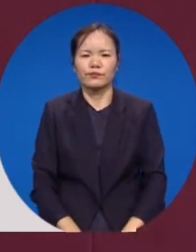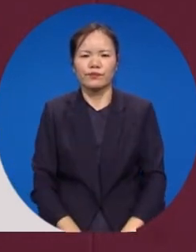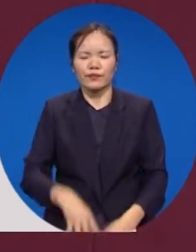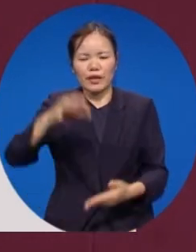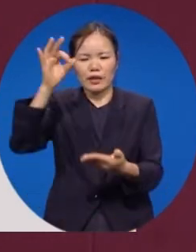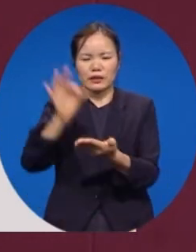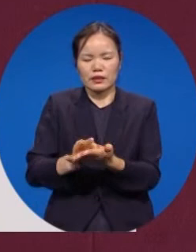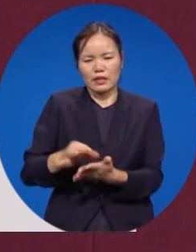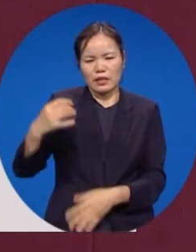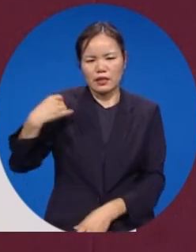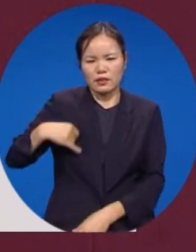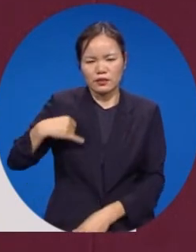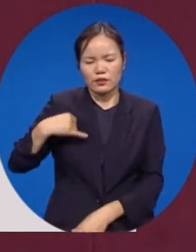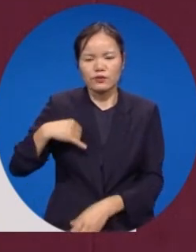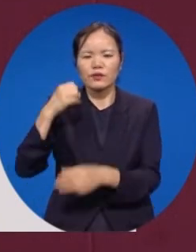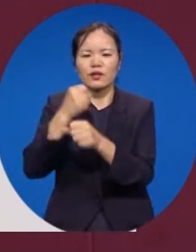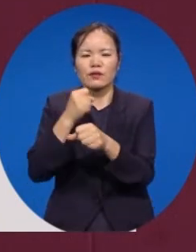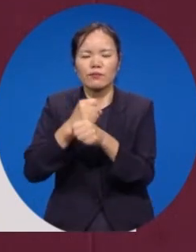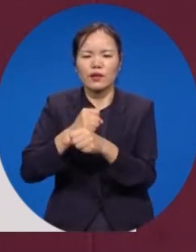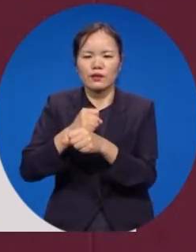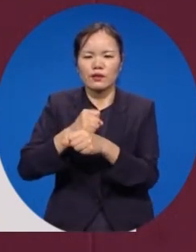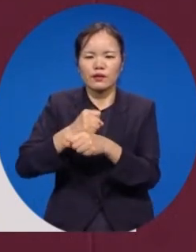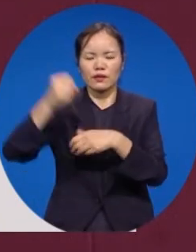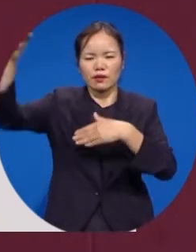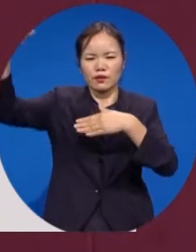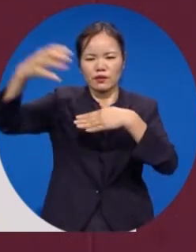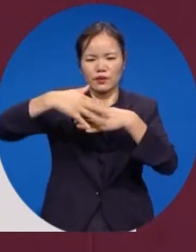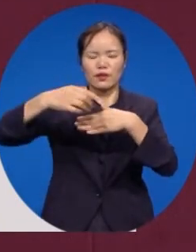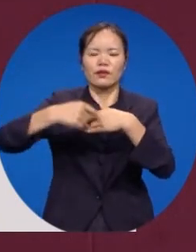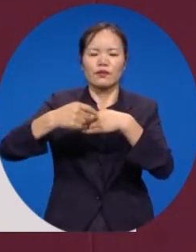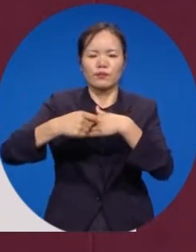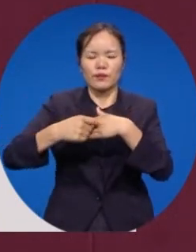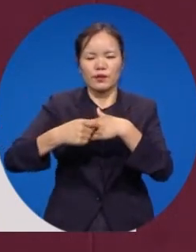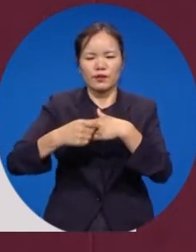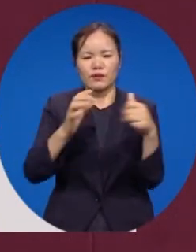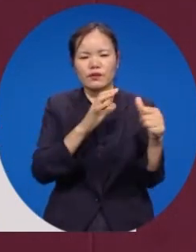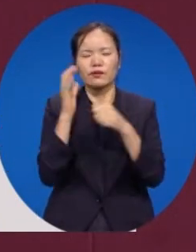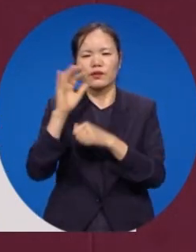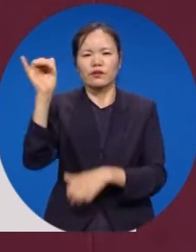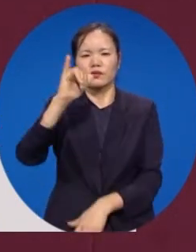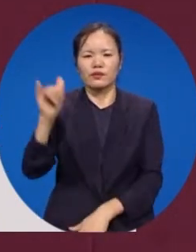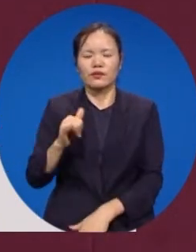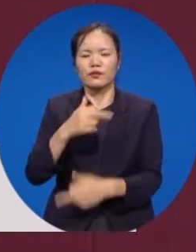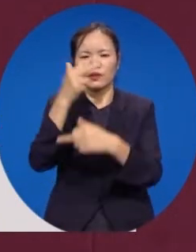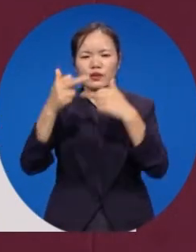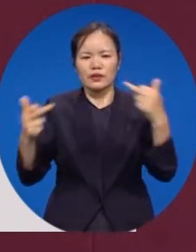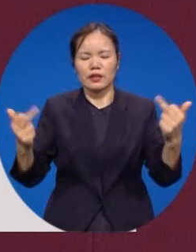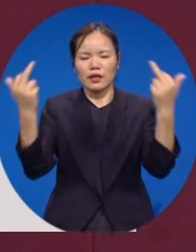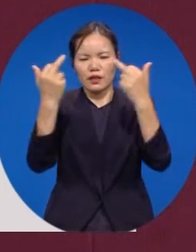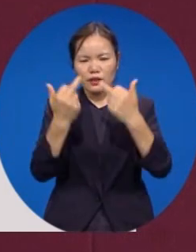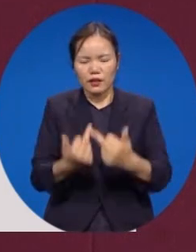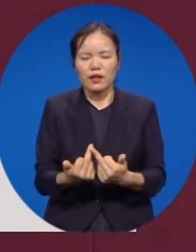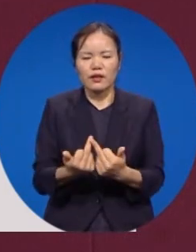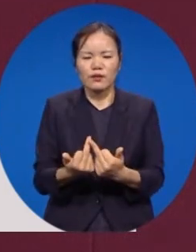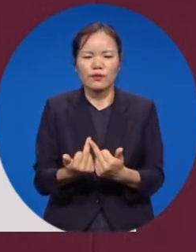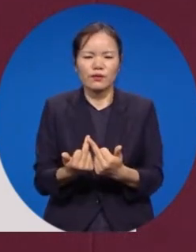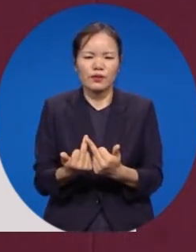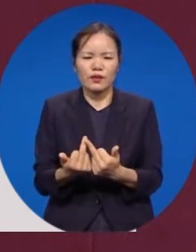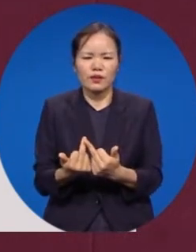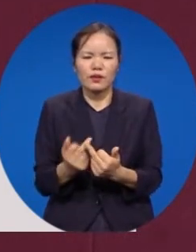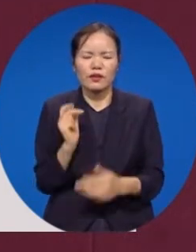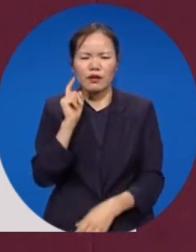값싼 중국산 태양광 패널로 전국의 산야와 계곡이 중금속 오염에 노출되어